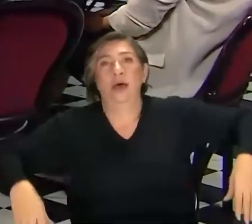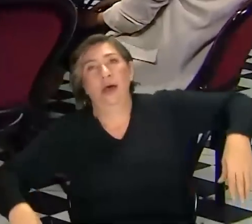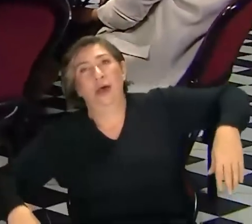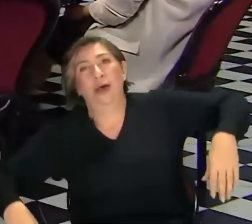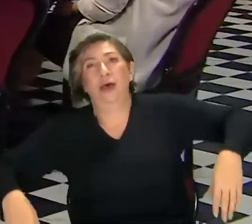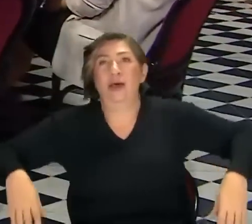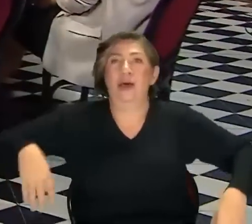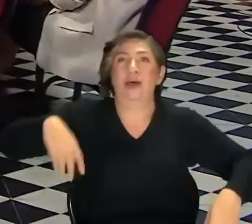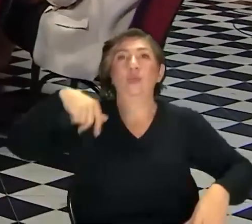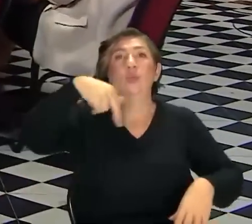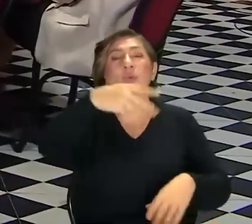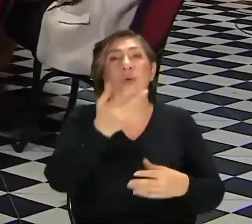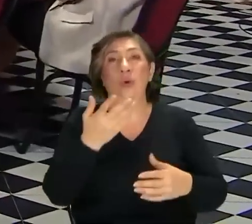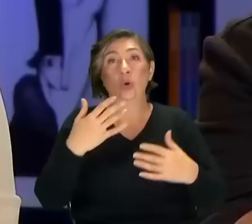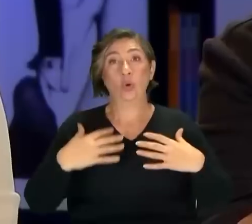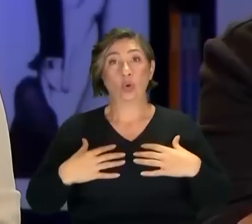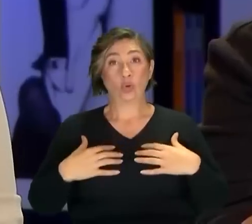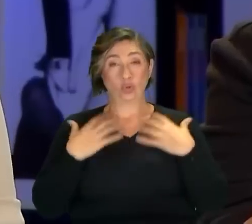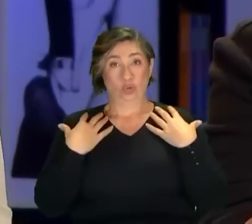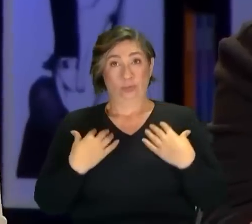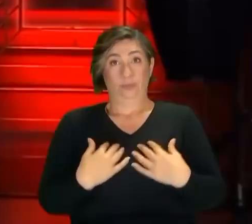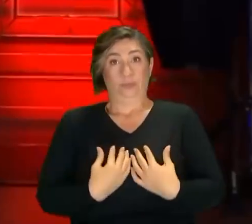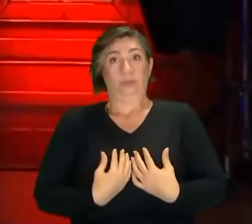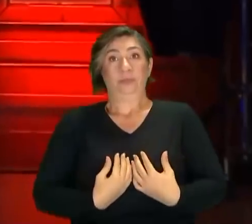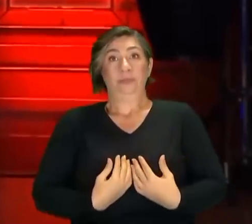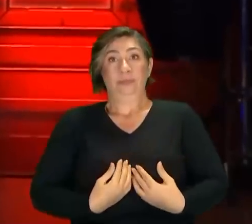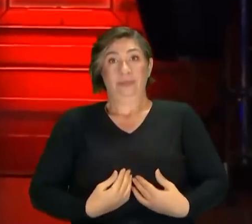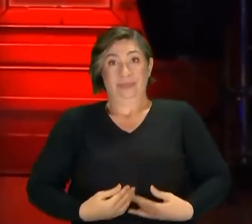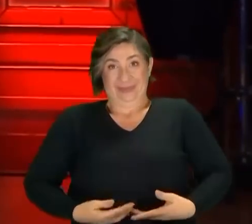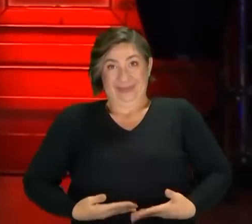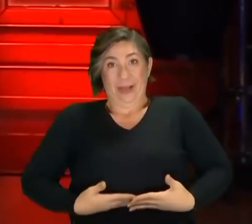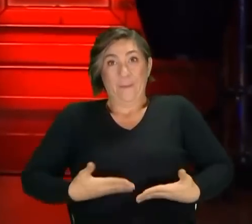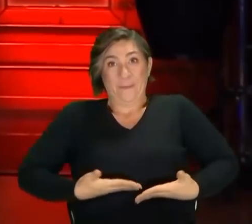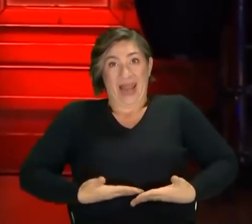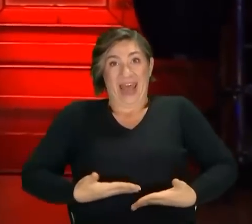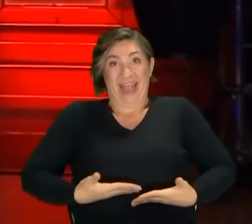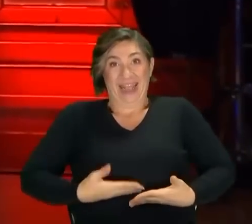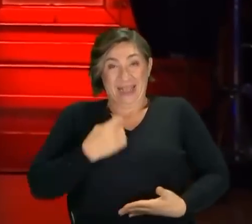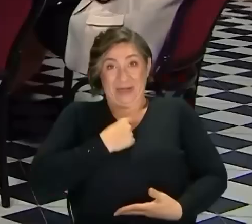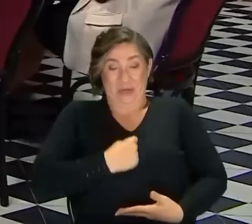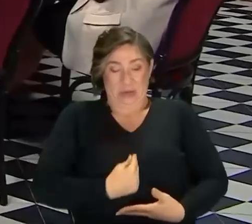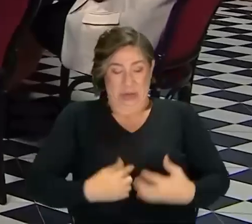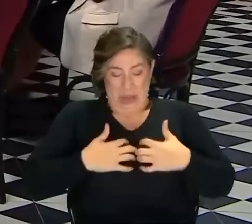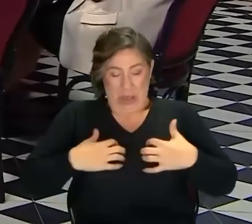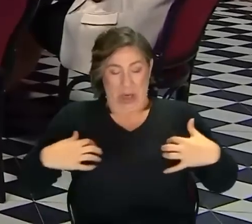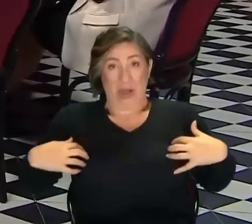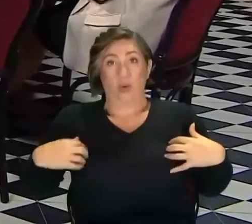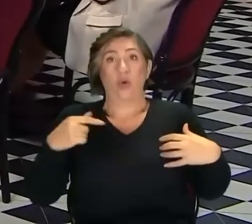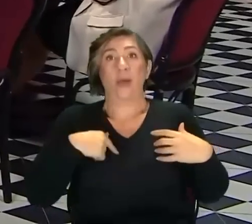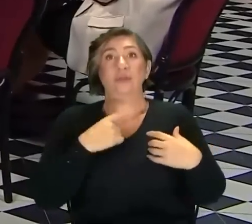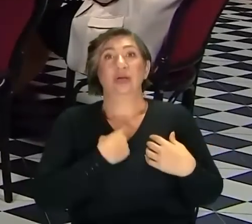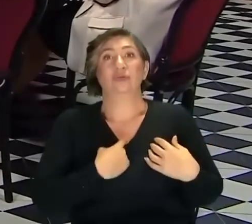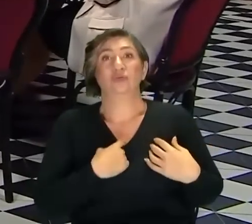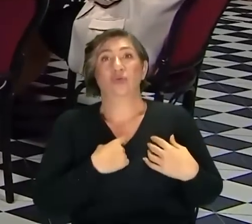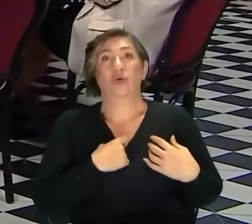şey dolaşıyor. Ve göğsünü açıyor. Şeyine kadar. Böyle iyice açıyor. Oraya bir şeyler